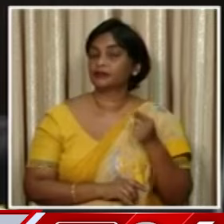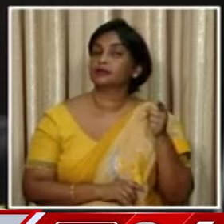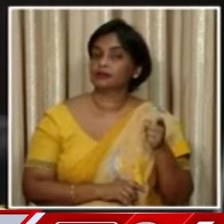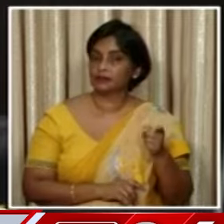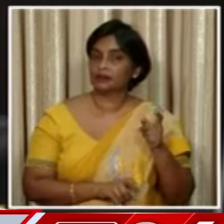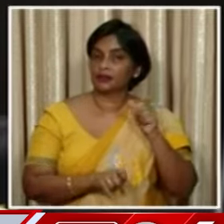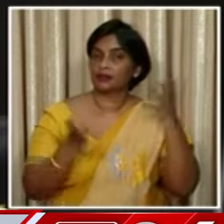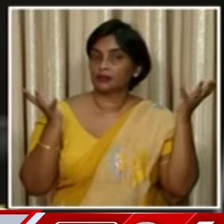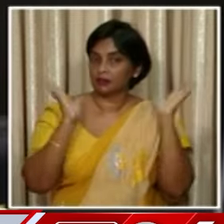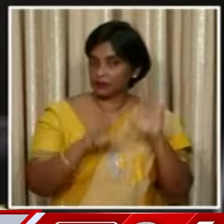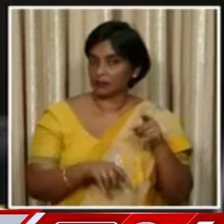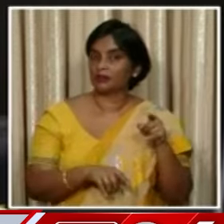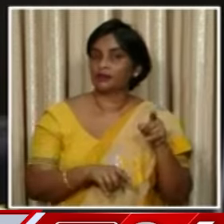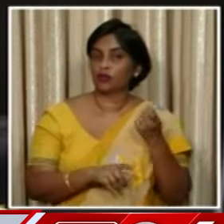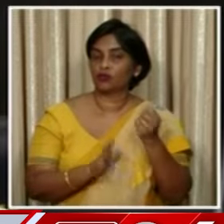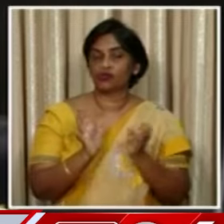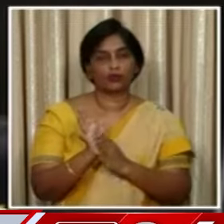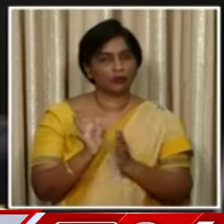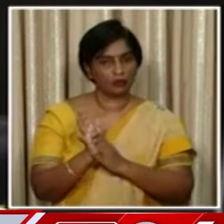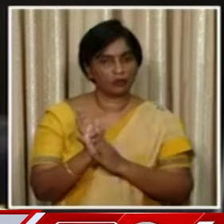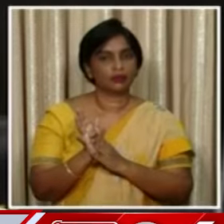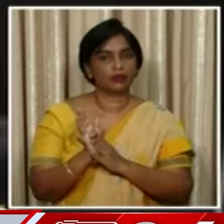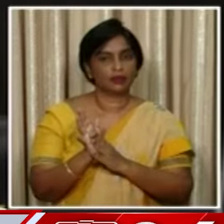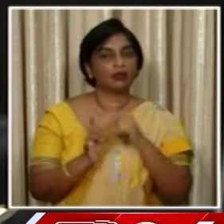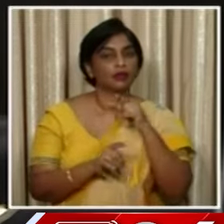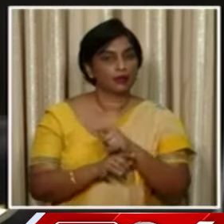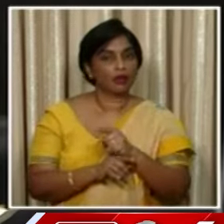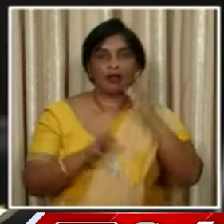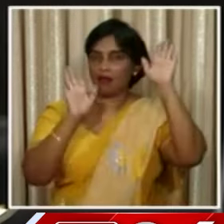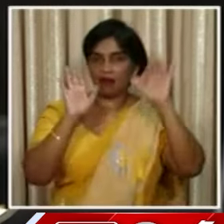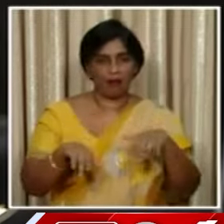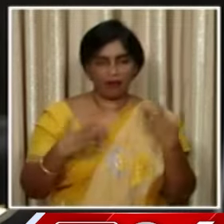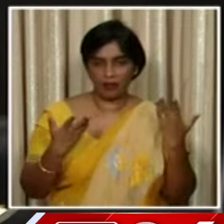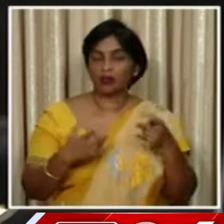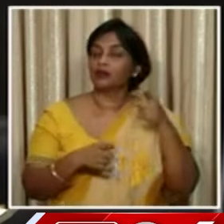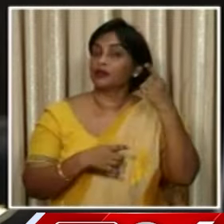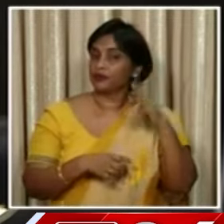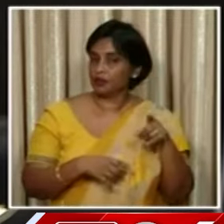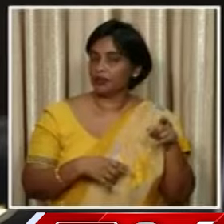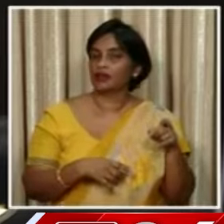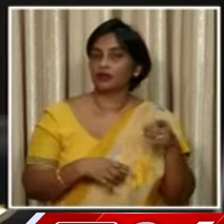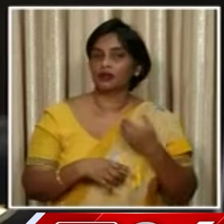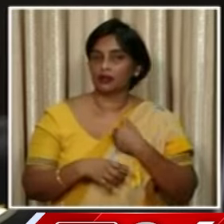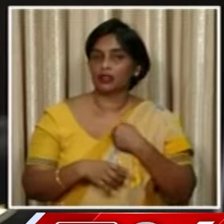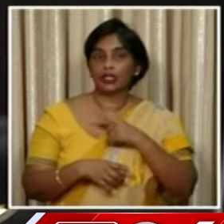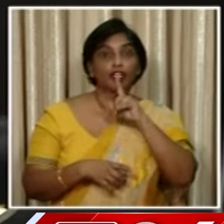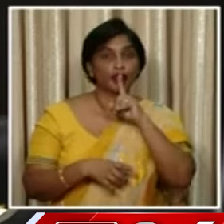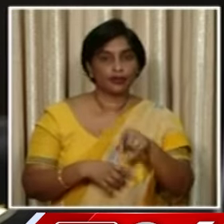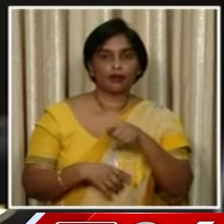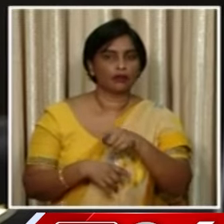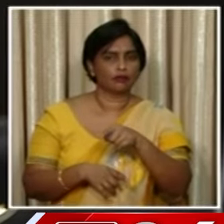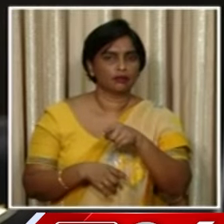කට්ටිය කැඳවලා තිබුණා මුදල්කාරක සභාවට, ඒ කට්ටිය ආවේ නැහැ. ඒ නිසා මම මෙතන ඇවිල්ලා කිව්වා මේ